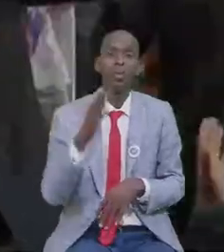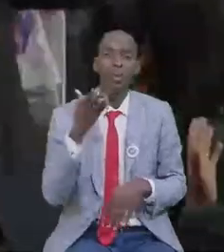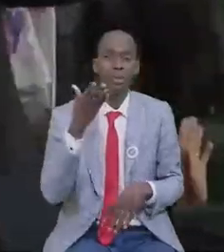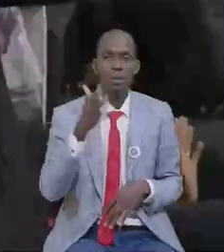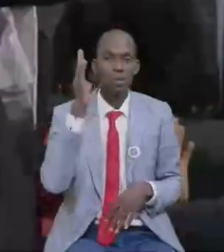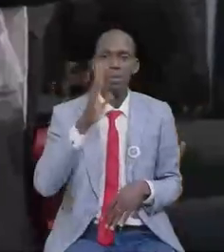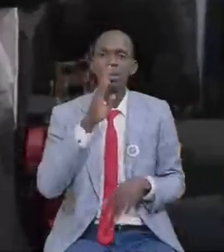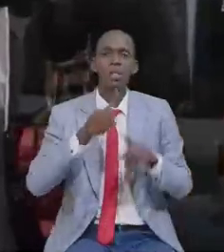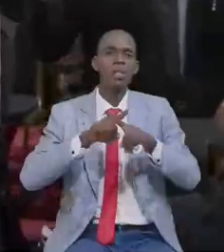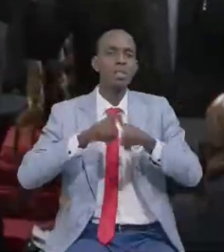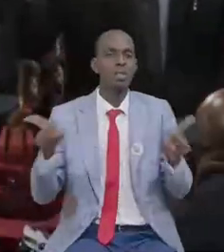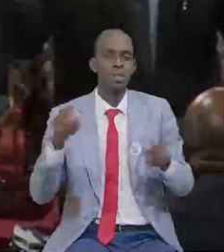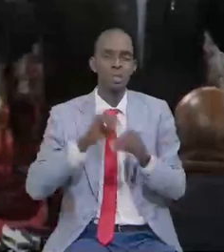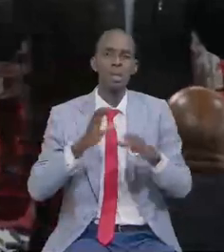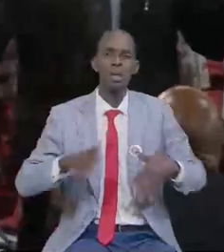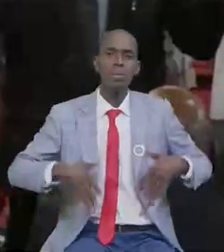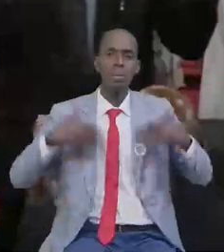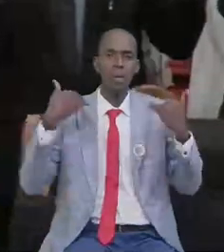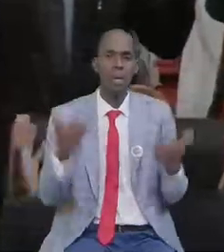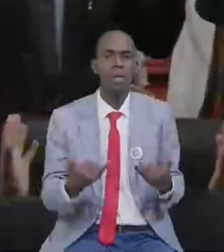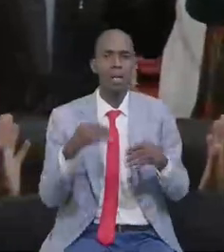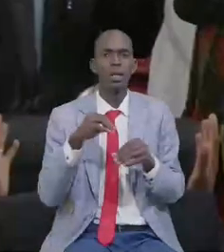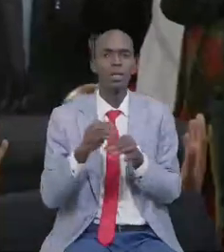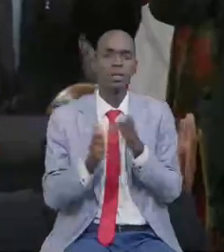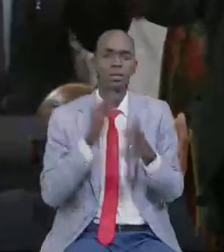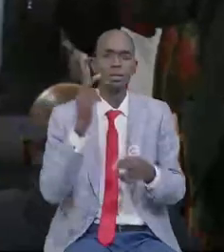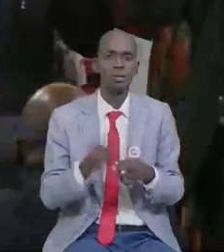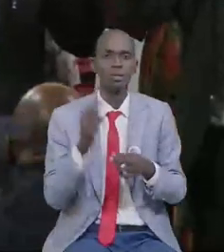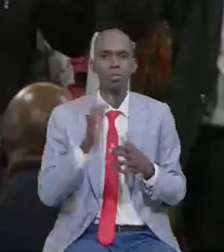Il y aura une différence dans ta vie à partir d'aujourd'hui.